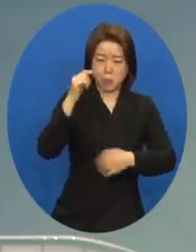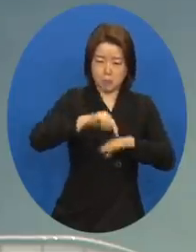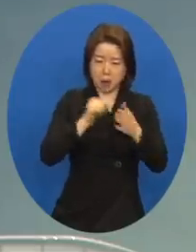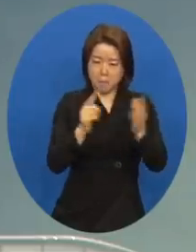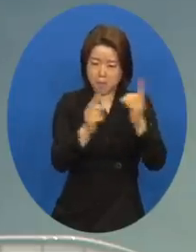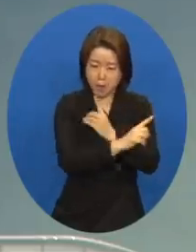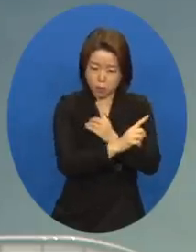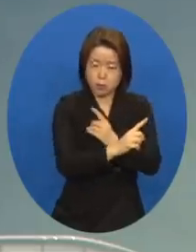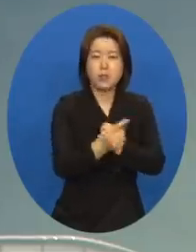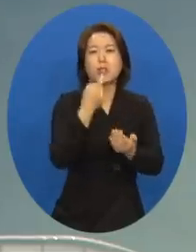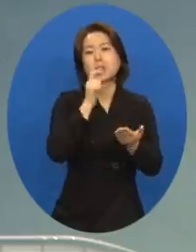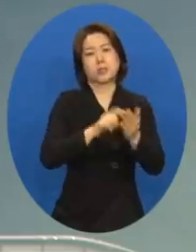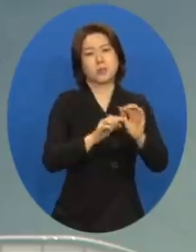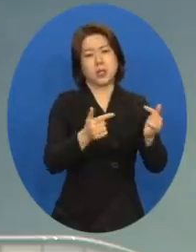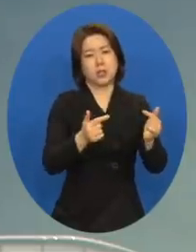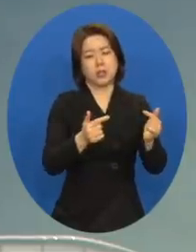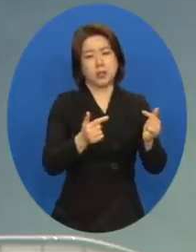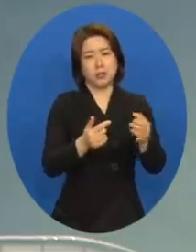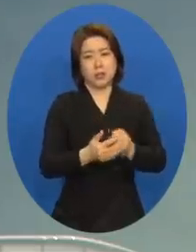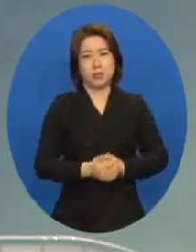일입니까?